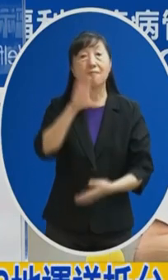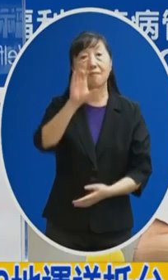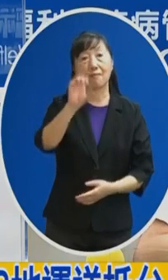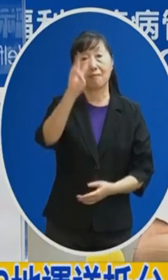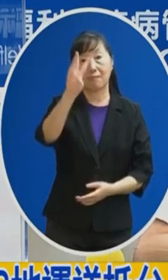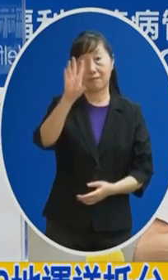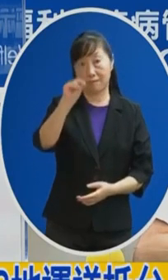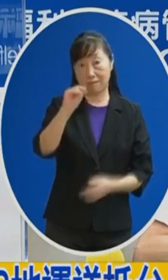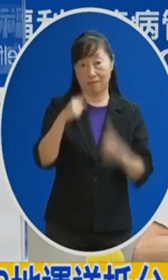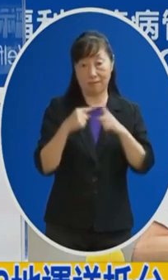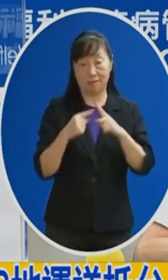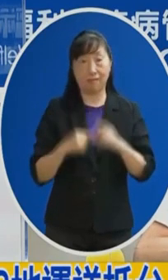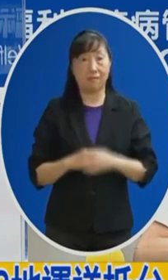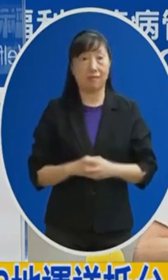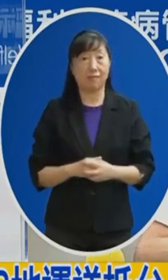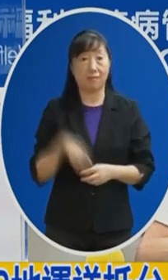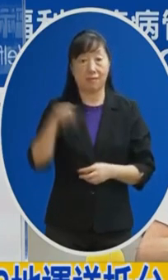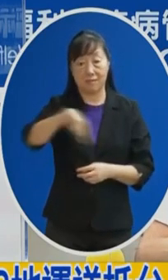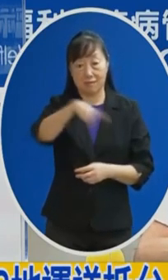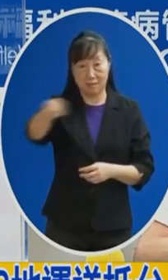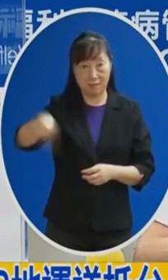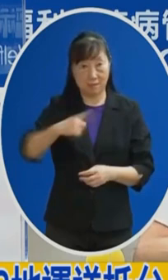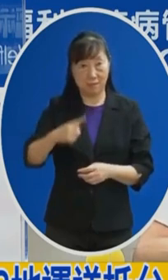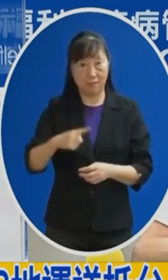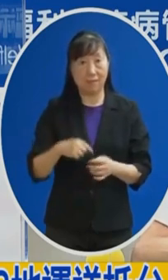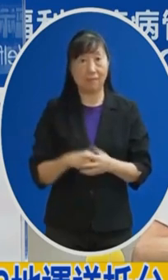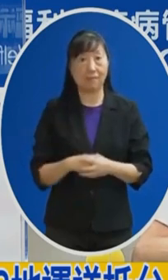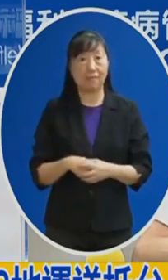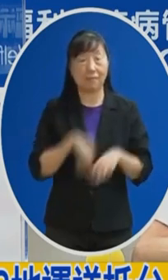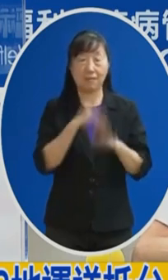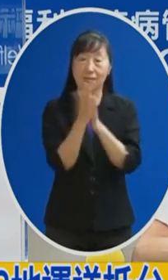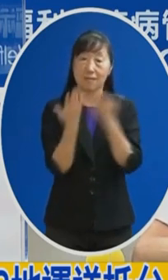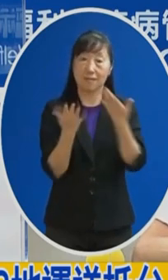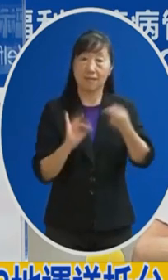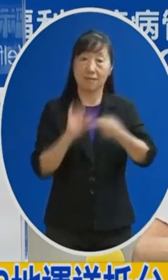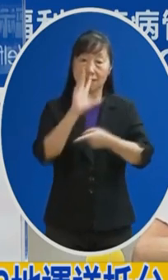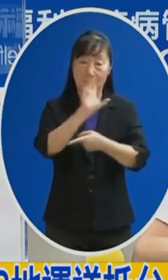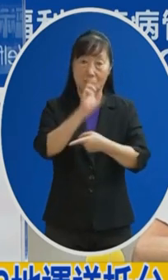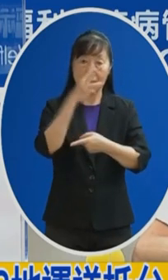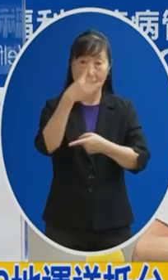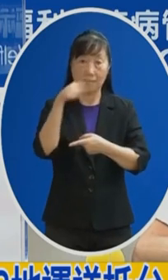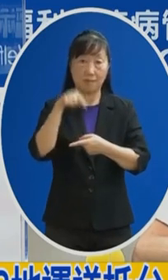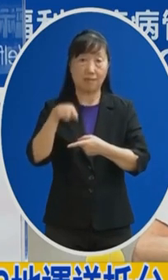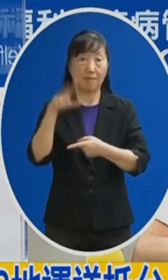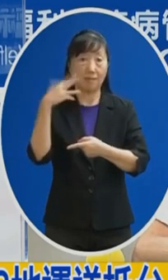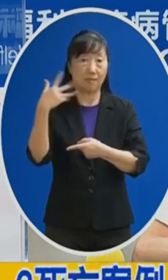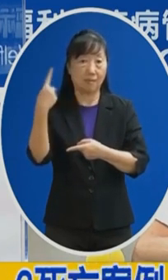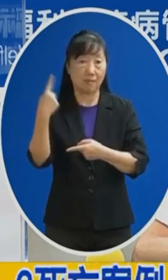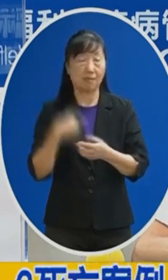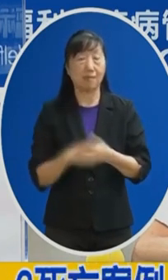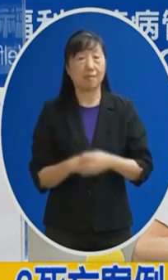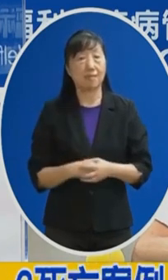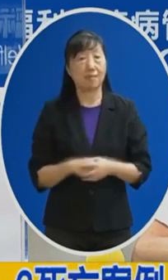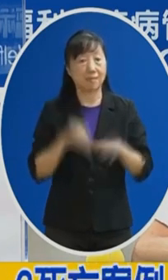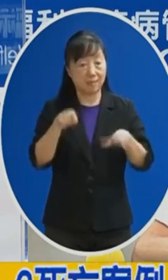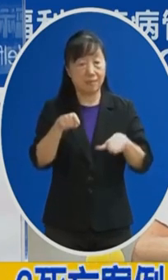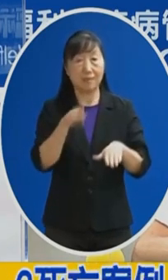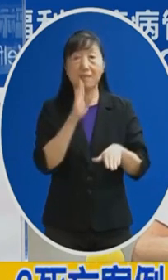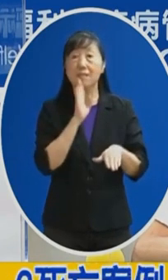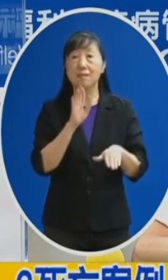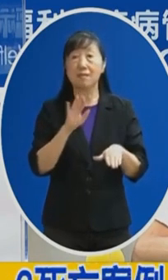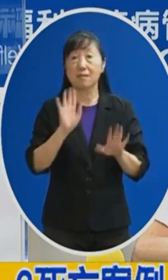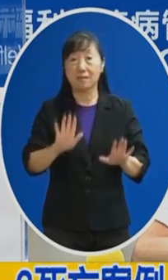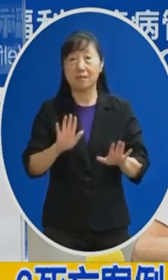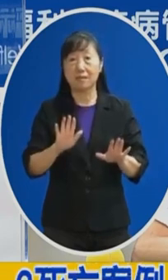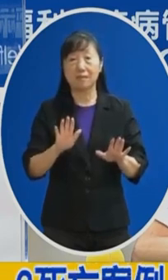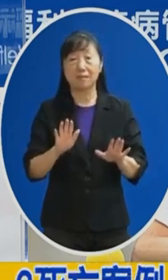93万人，那就这一批的里面，他们已经完成的比例达到83.81%，大概这个是我们目前